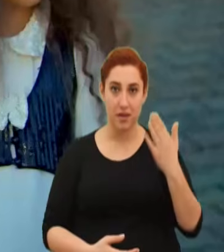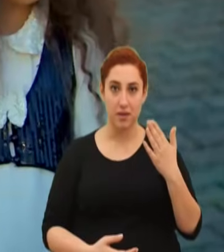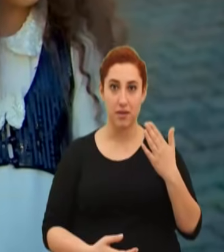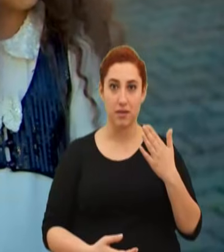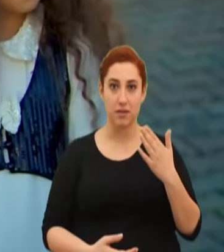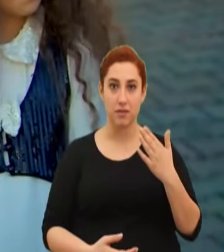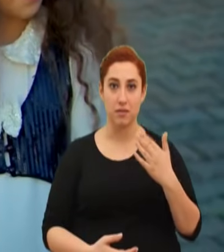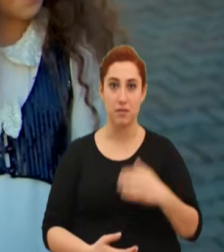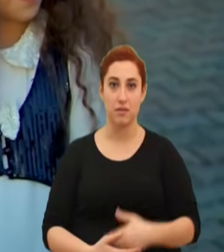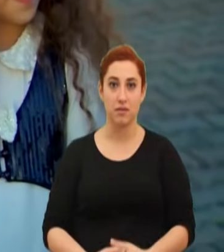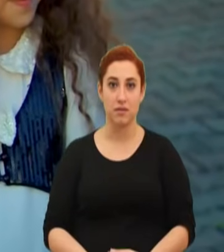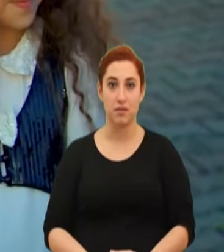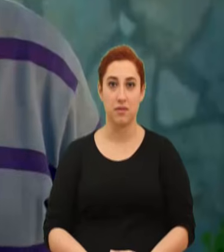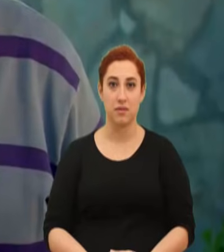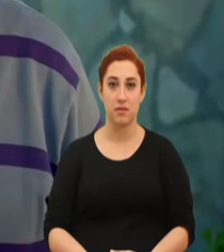geldiniz.